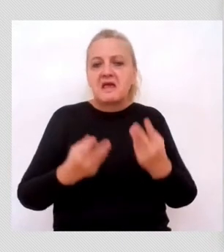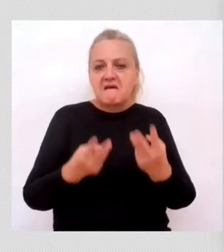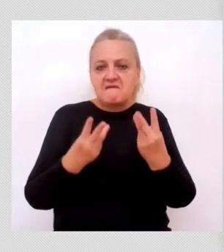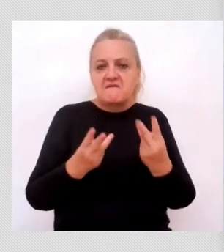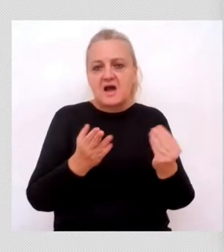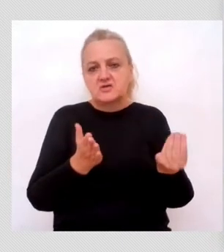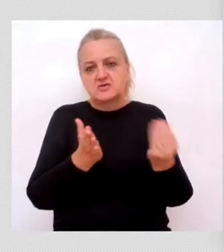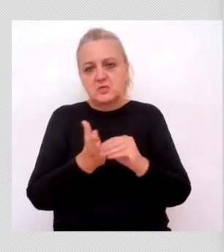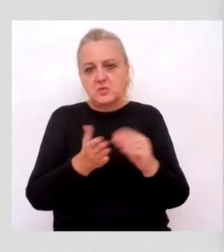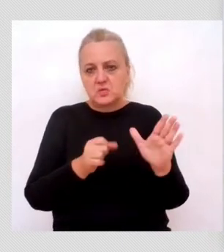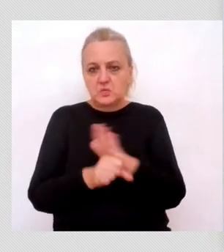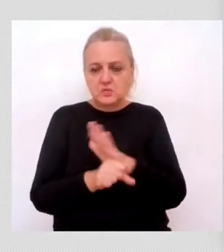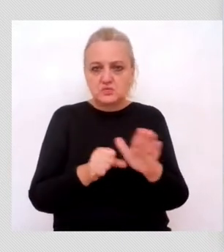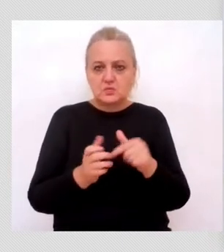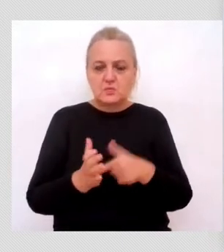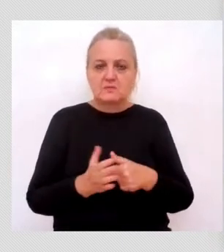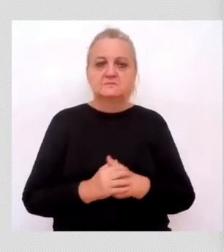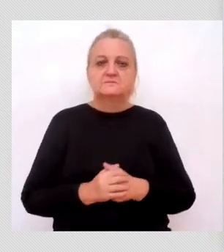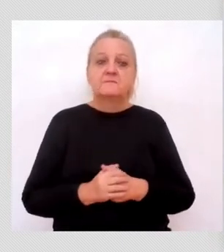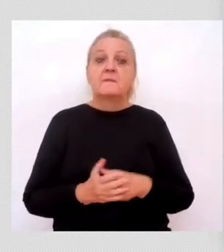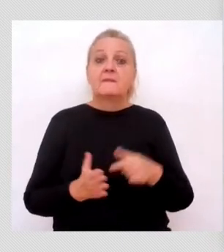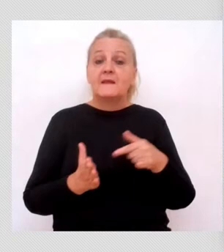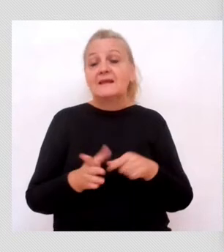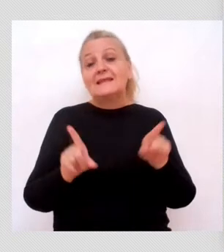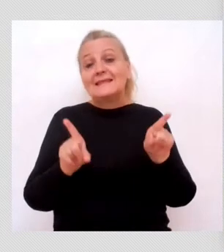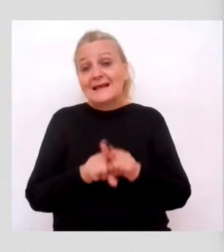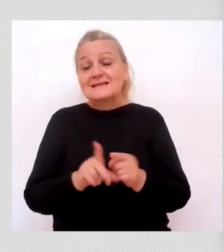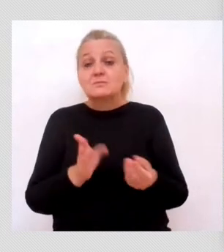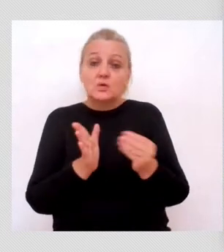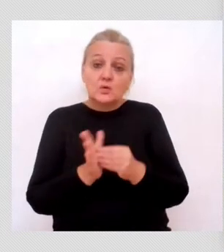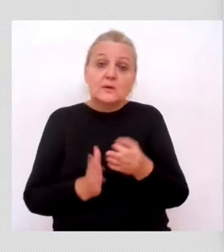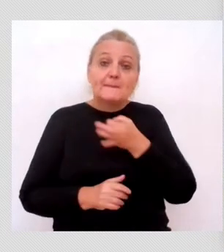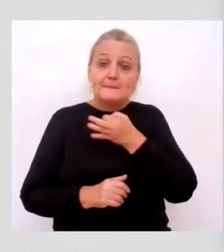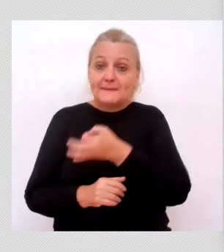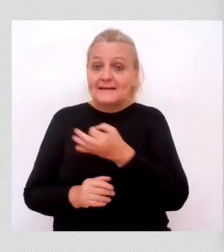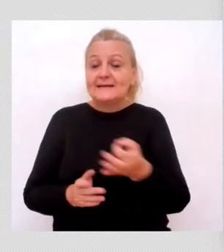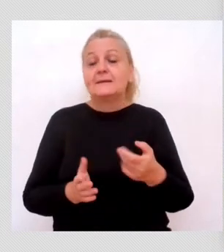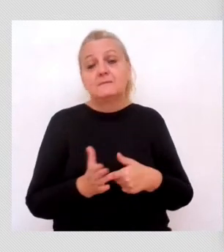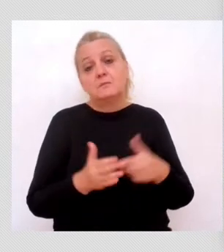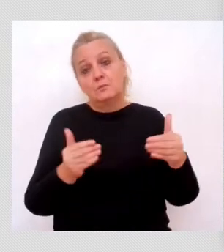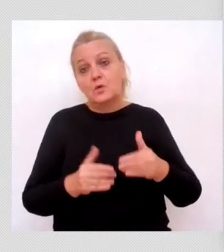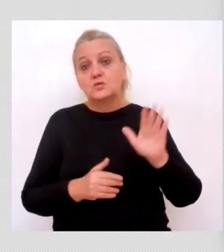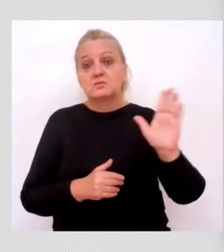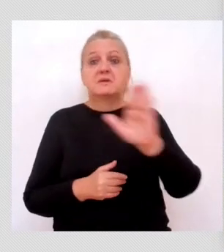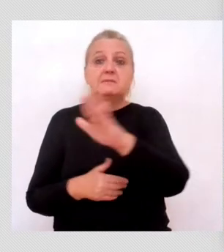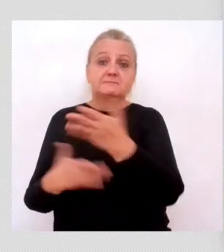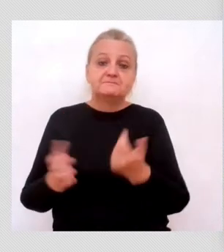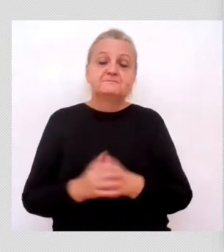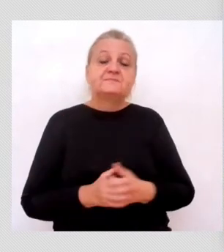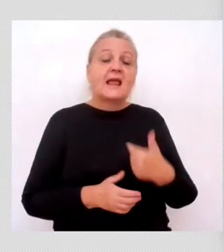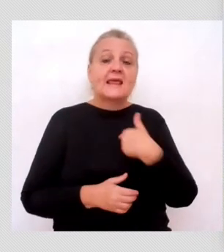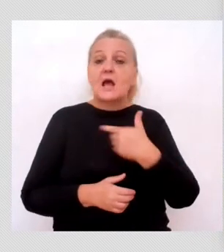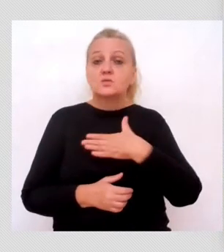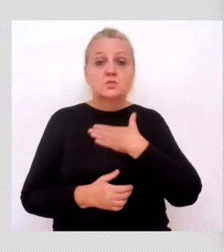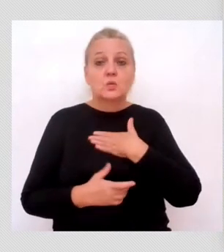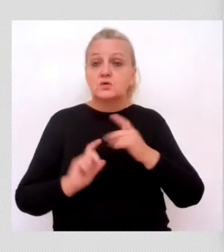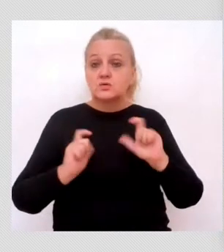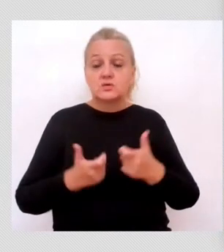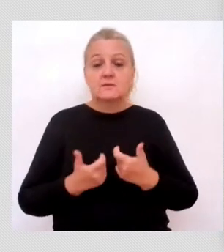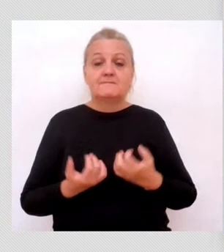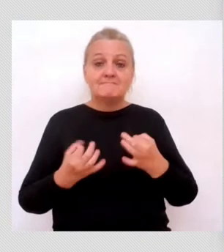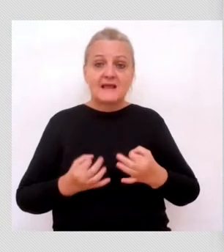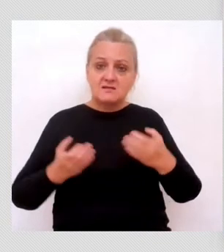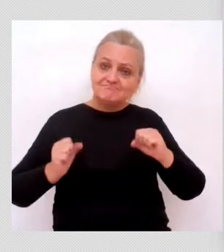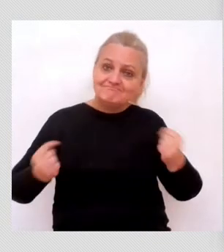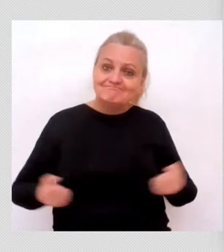uzupełnieniami i pytaniami, które można mieć. Wydaje mi się, że teraz nasz wysiłek powinniśmy skupić